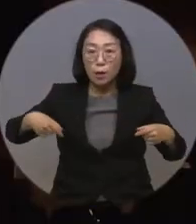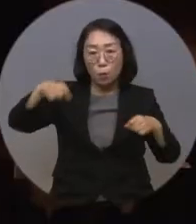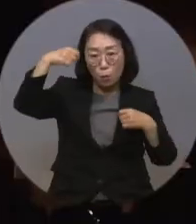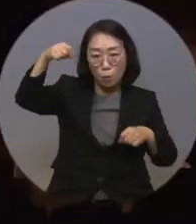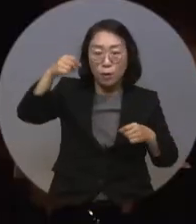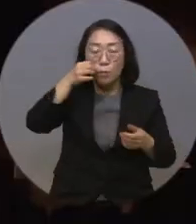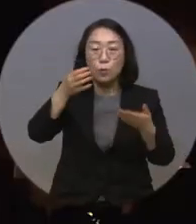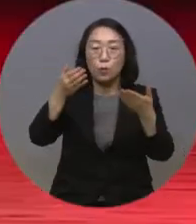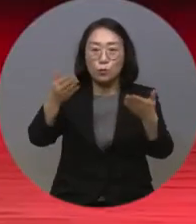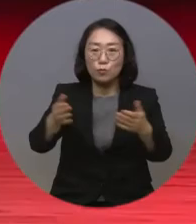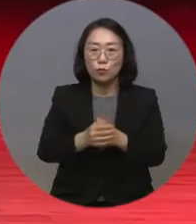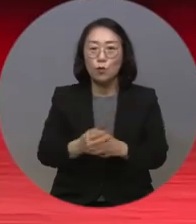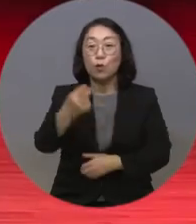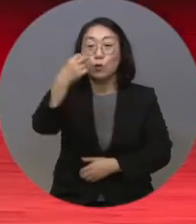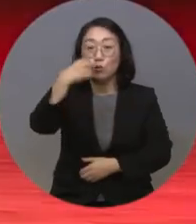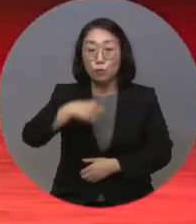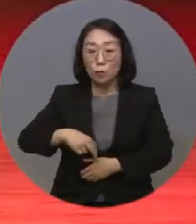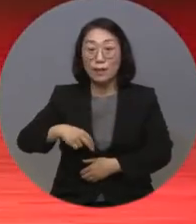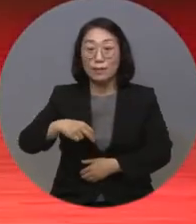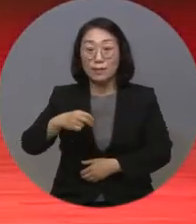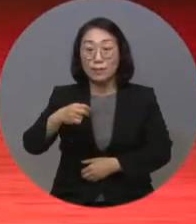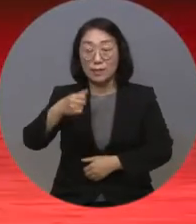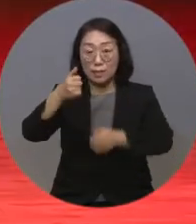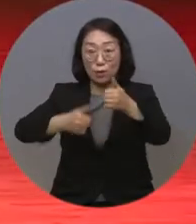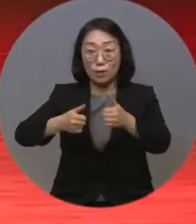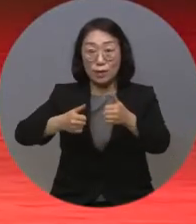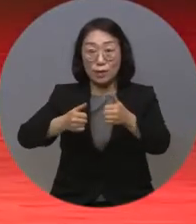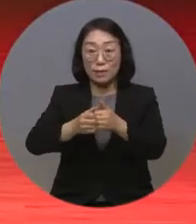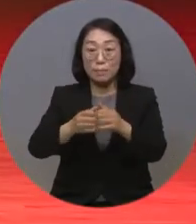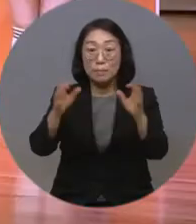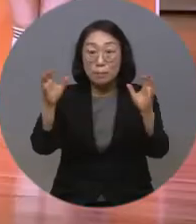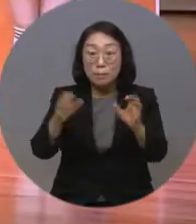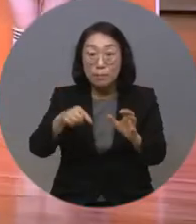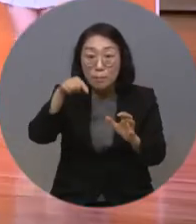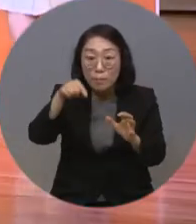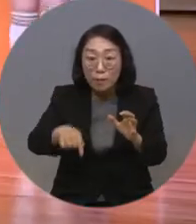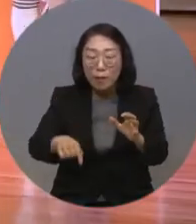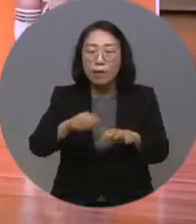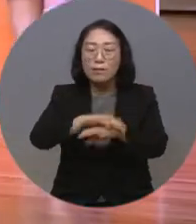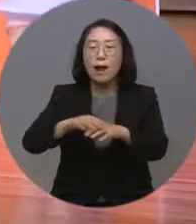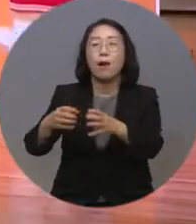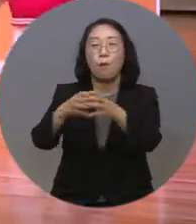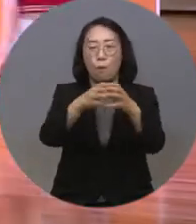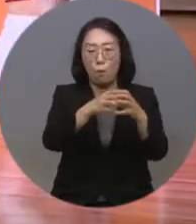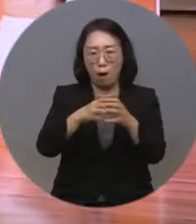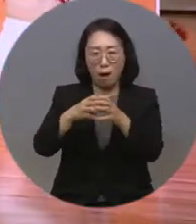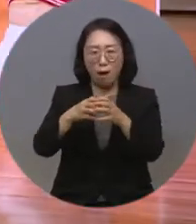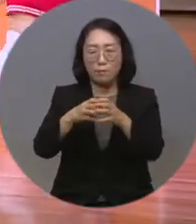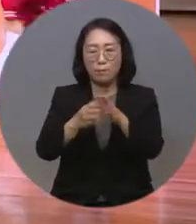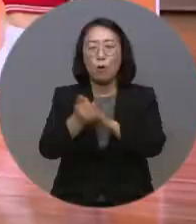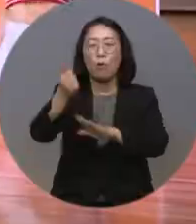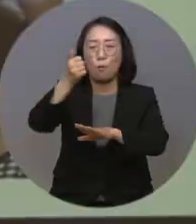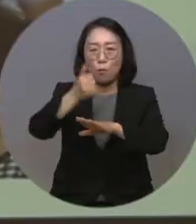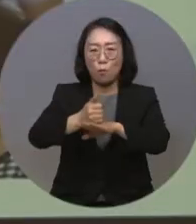선보이며 양대 체전이 장애인과 비장애인의 차별 없는 화합의 성공 개최가 되는 결의를